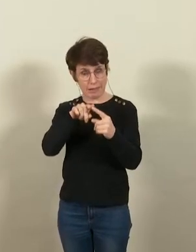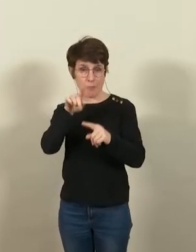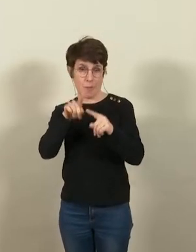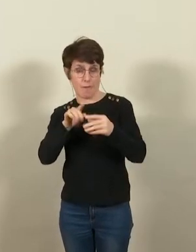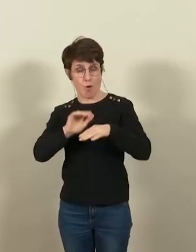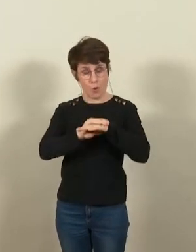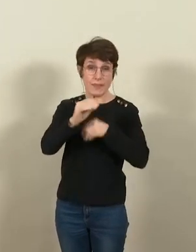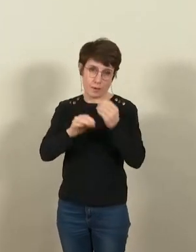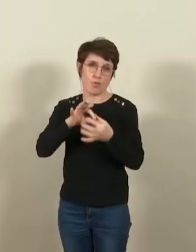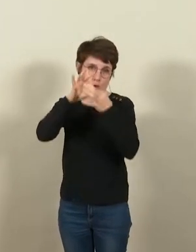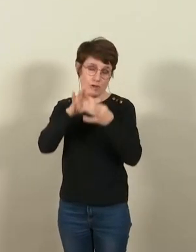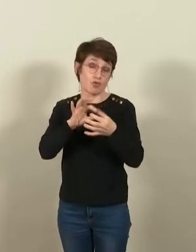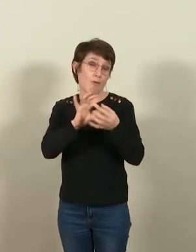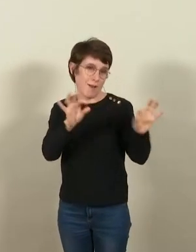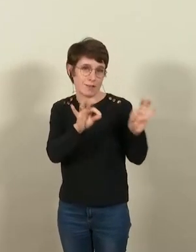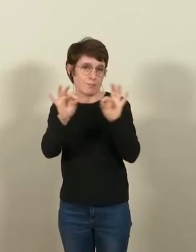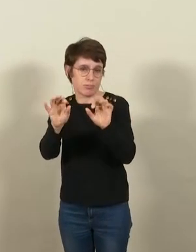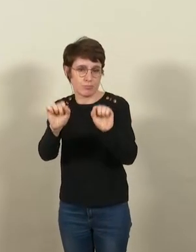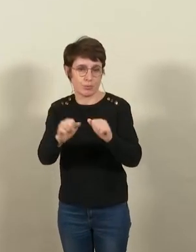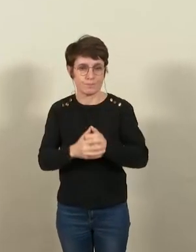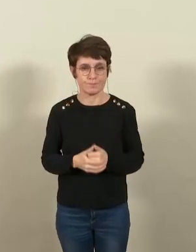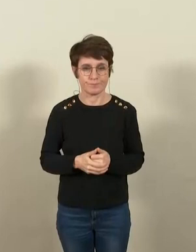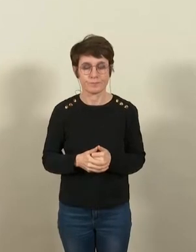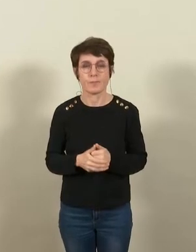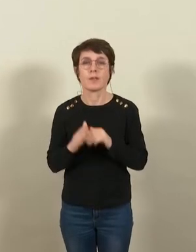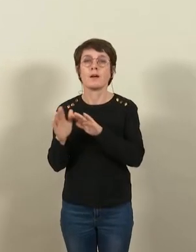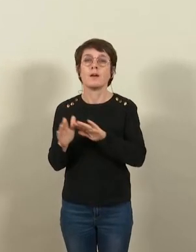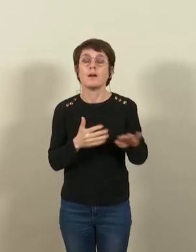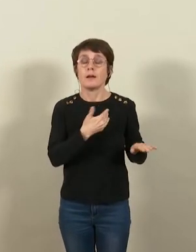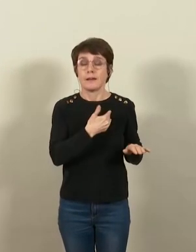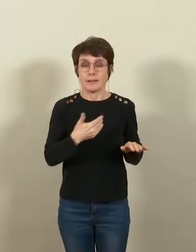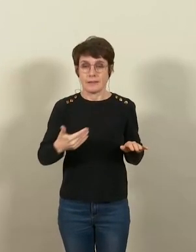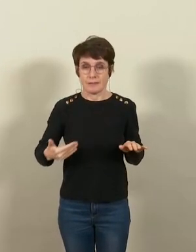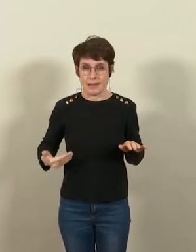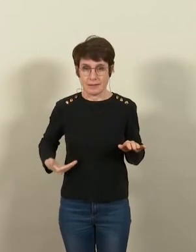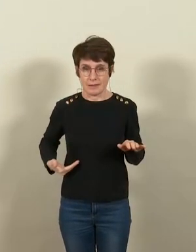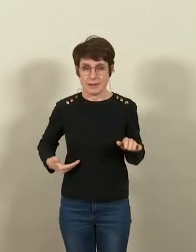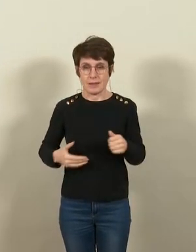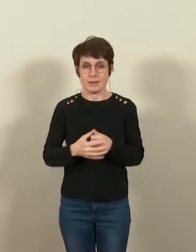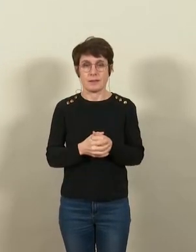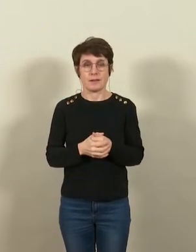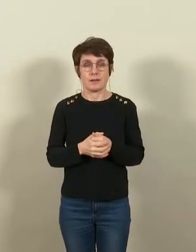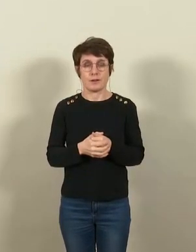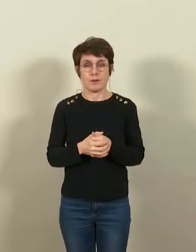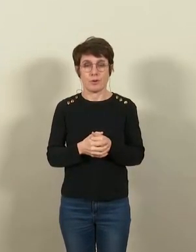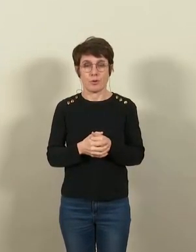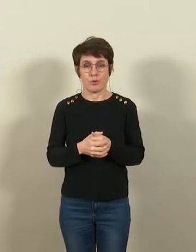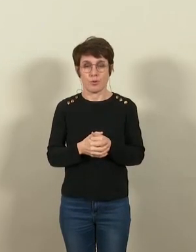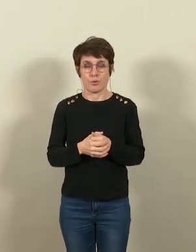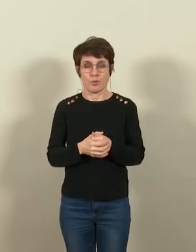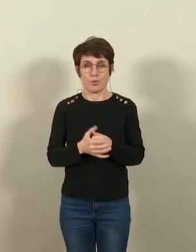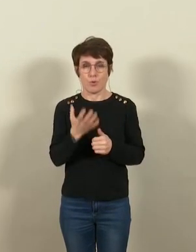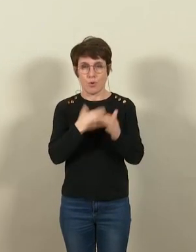ou politique dernière dernière chose et alors cette dernière chose on la trouve insidieusement dans la